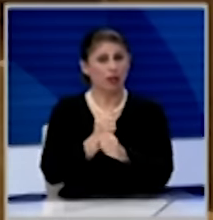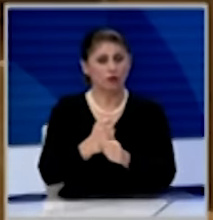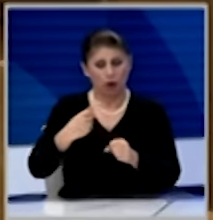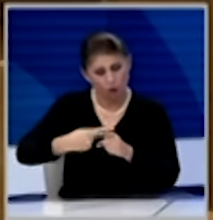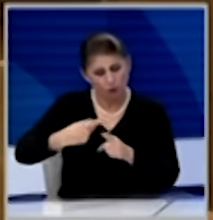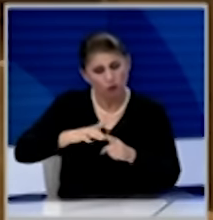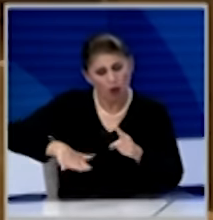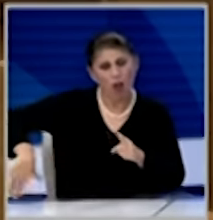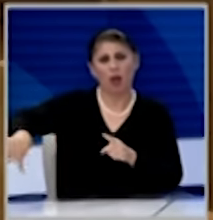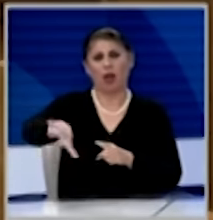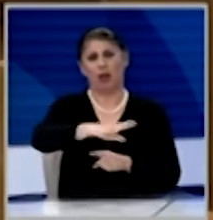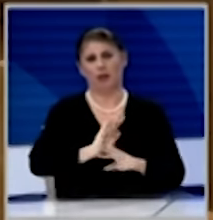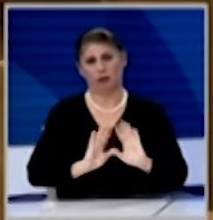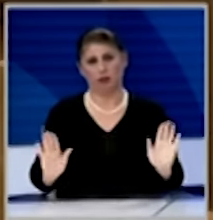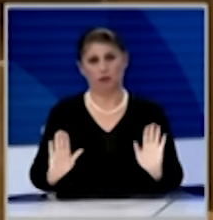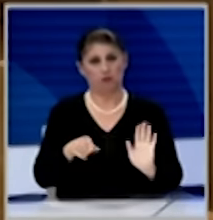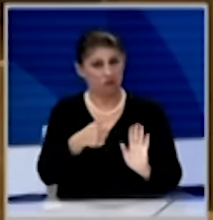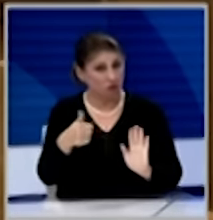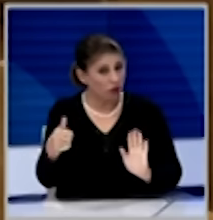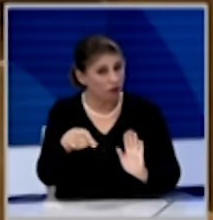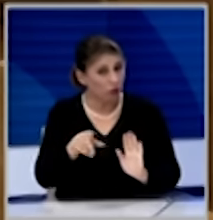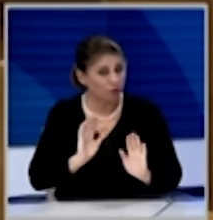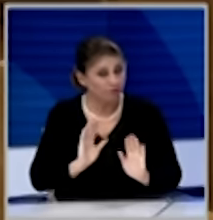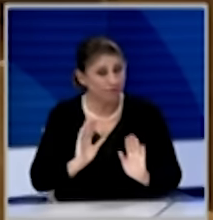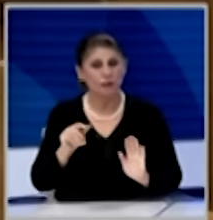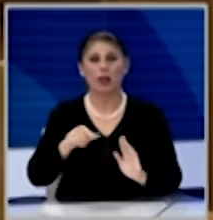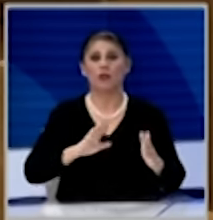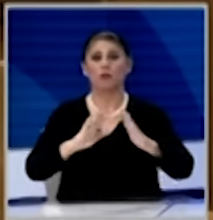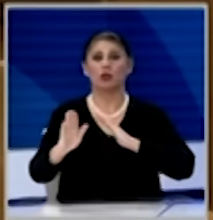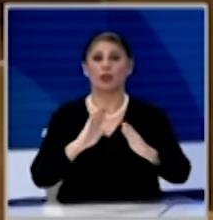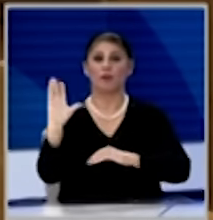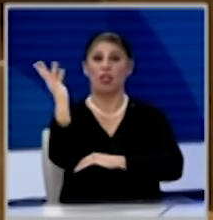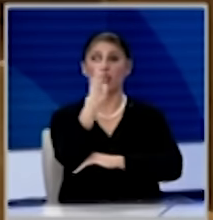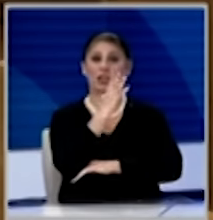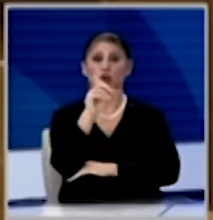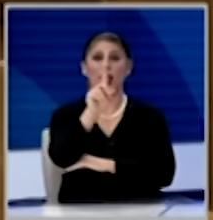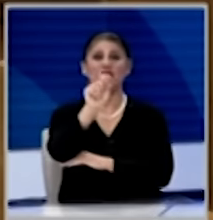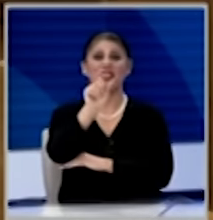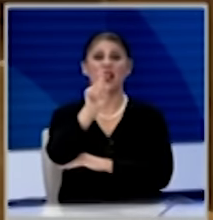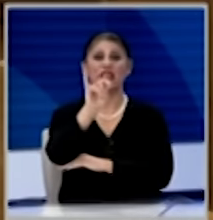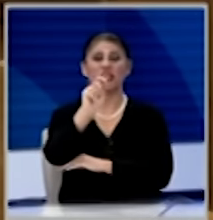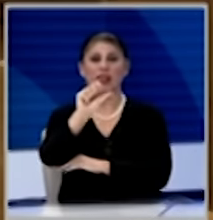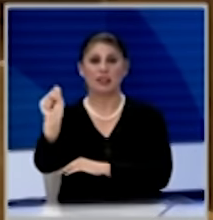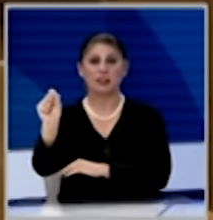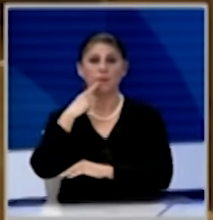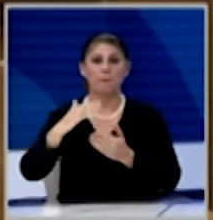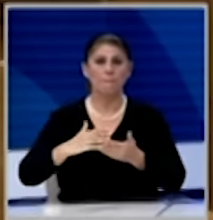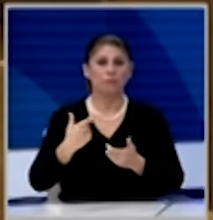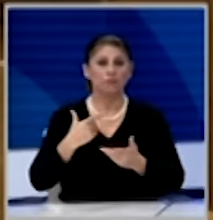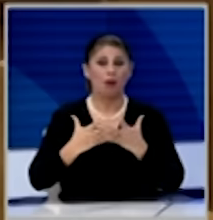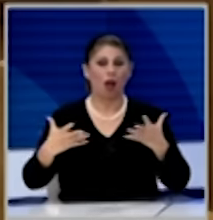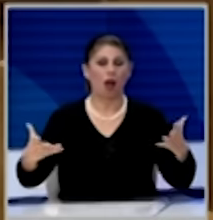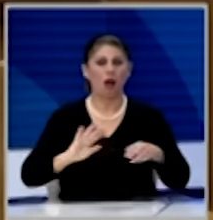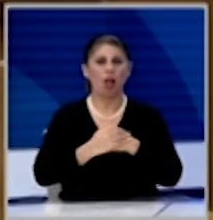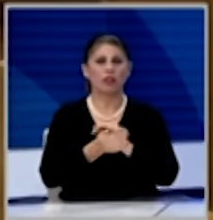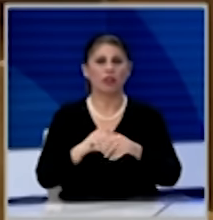λαό και να ήταν μόνο αυτό εδώ στο προστατευόμενο δάσος της δαδιάς έχει μεγαλώσει και το ενδιαφέρον για